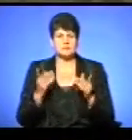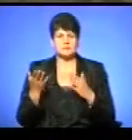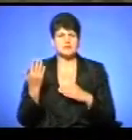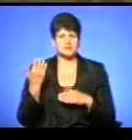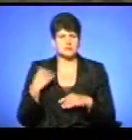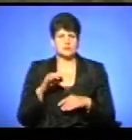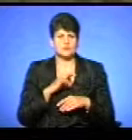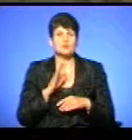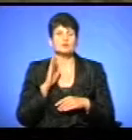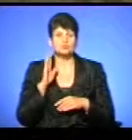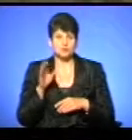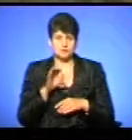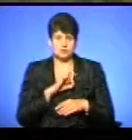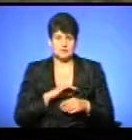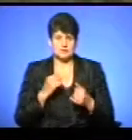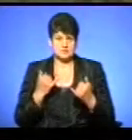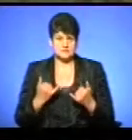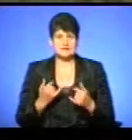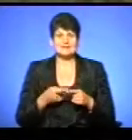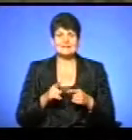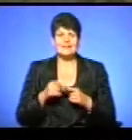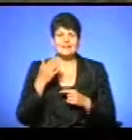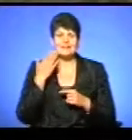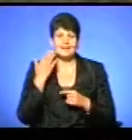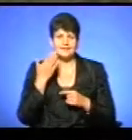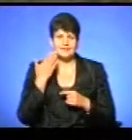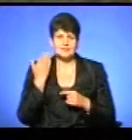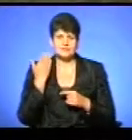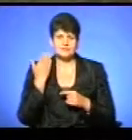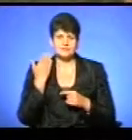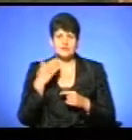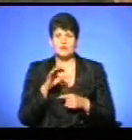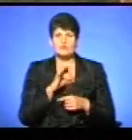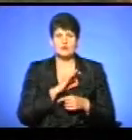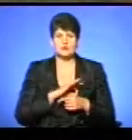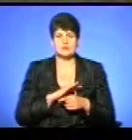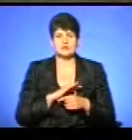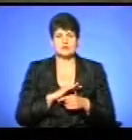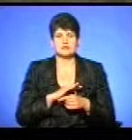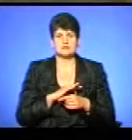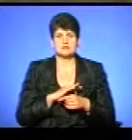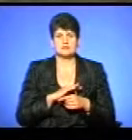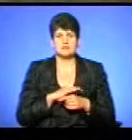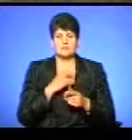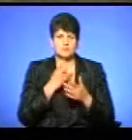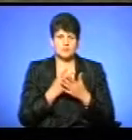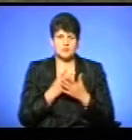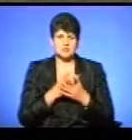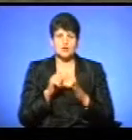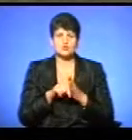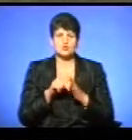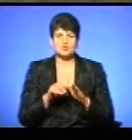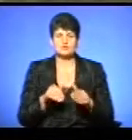користувалися і будемо користуватися, це легкість в використанні цієї класифікації, відображення суті